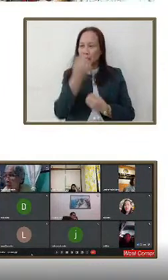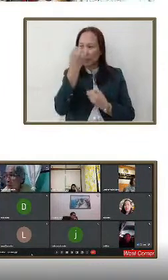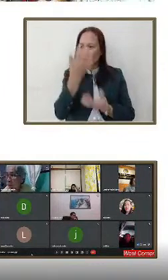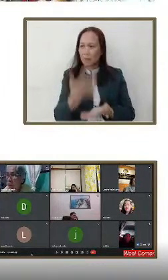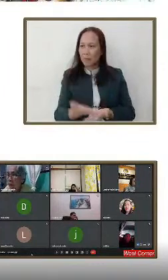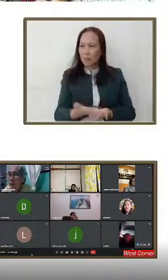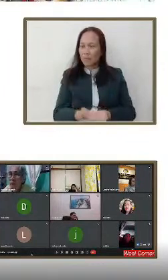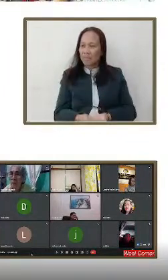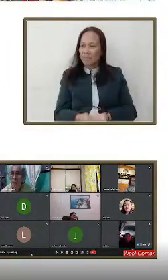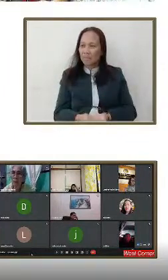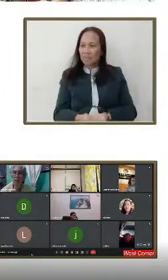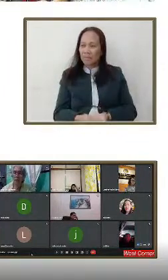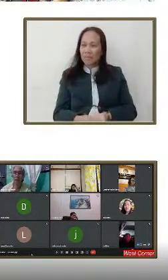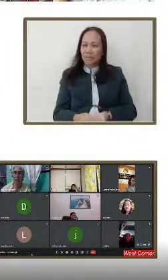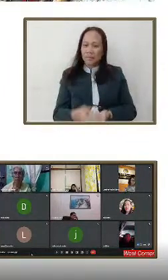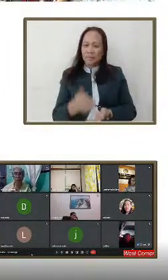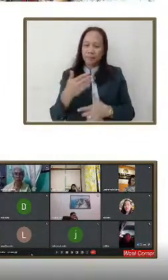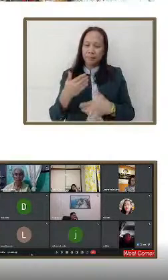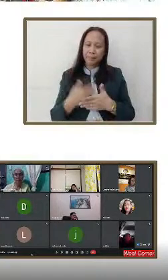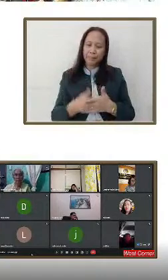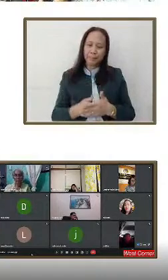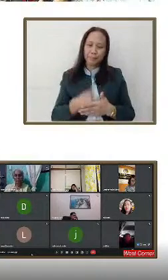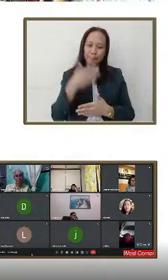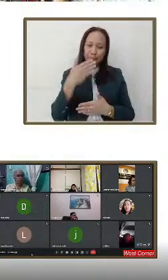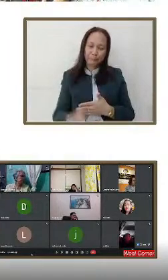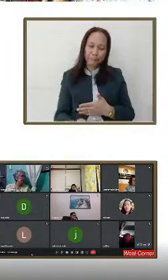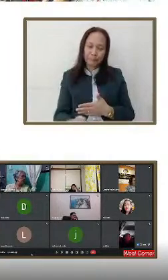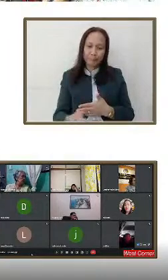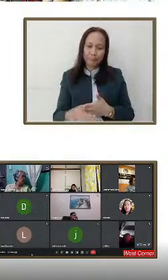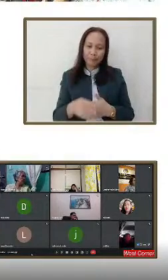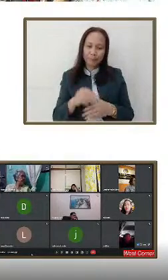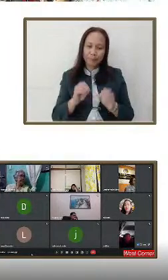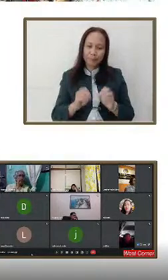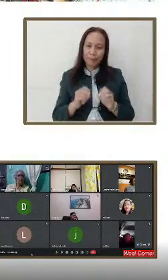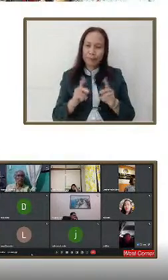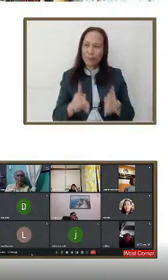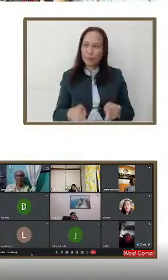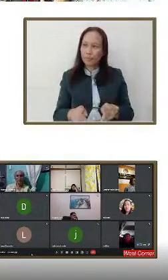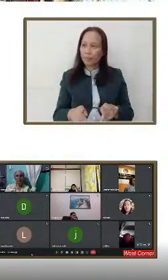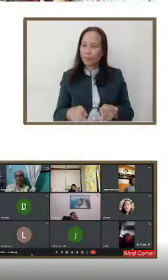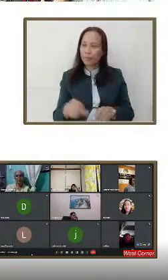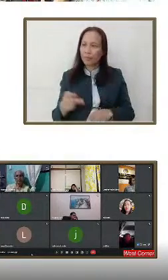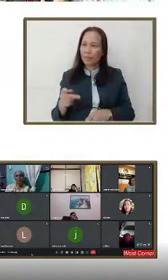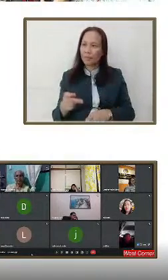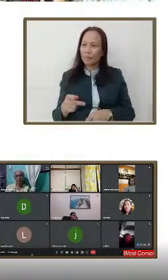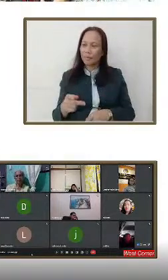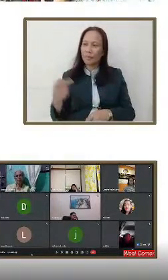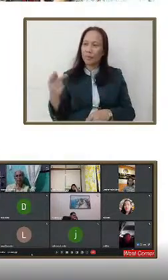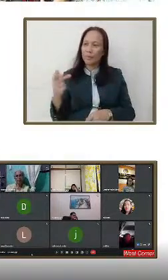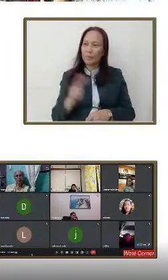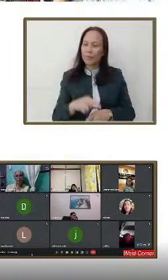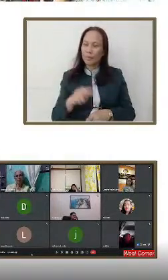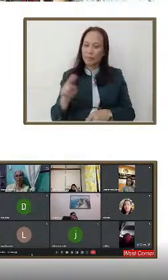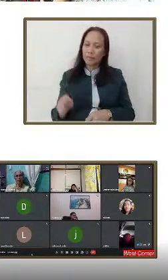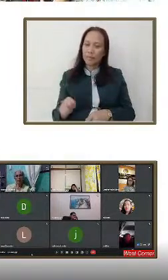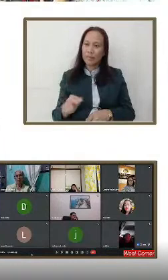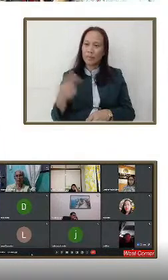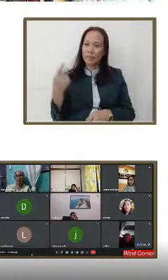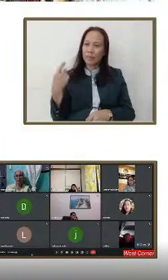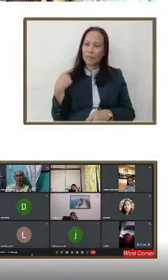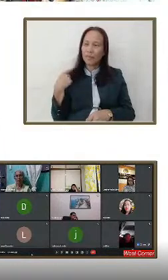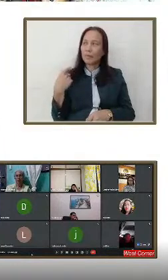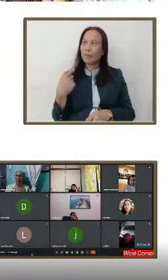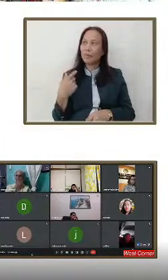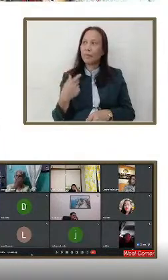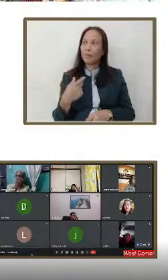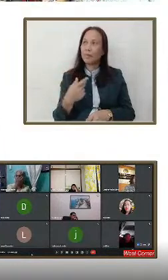operation, you must have an information. So do not try to do anything or get involved in